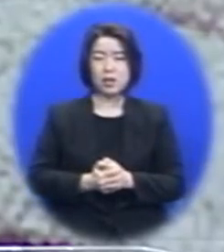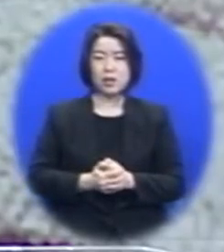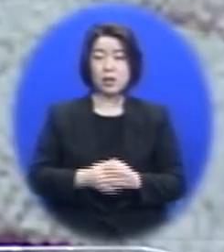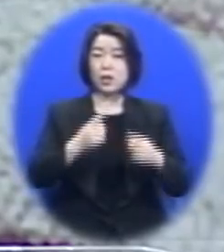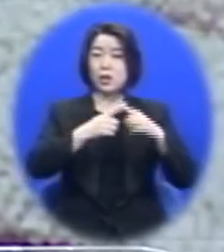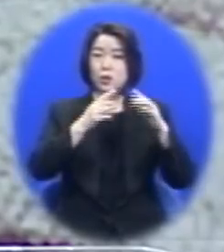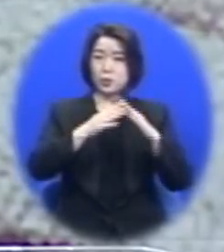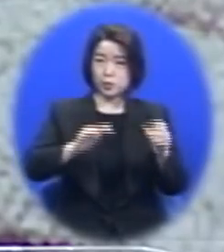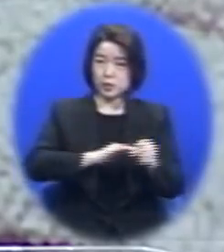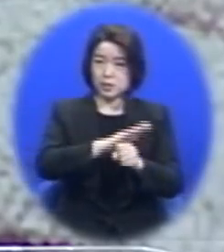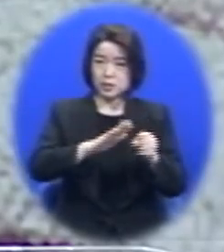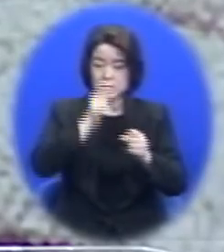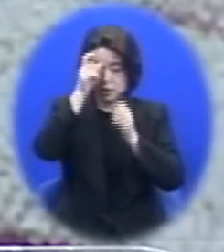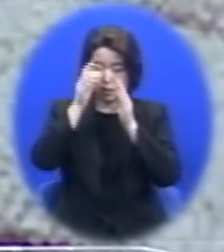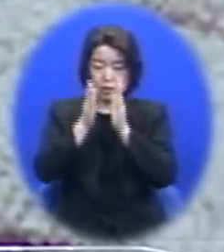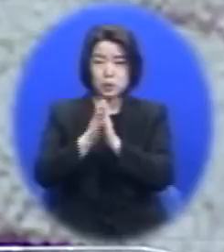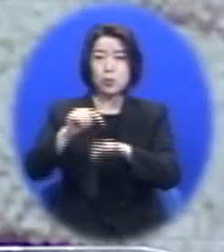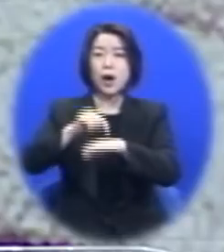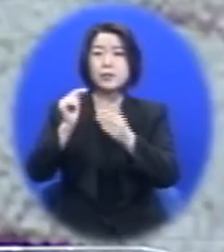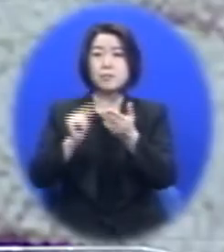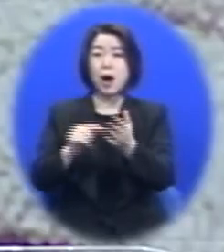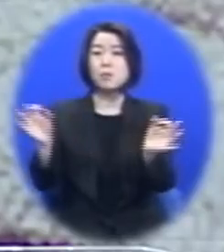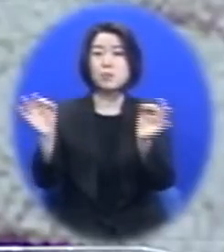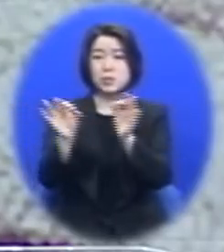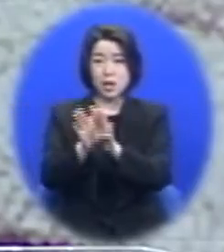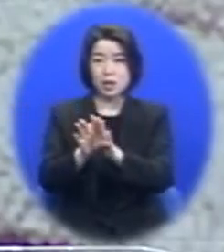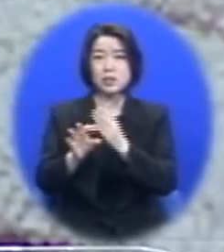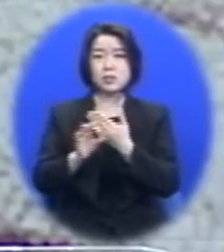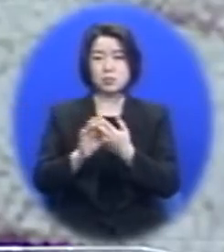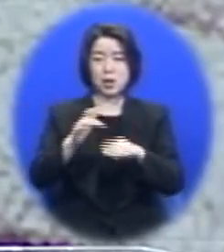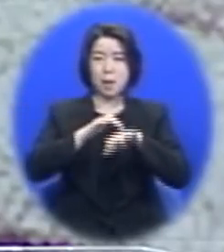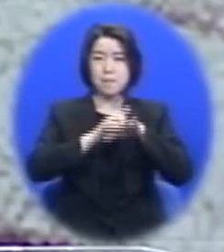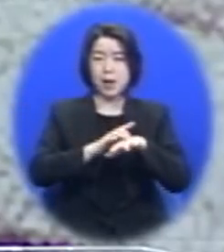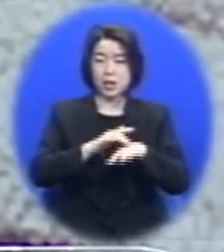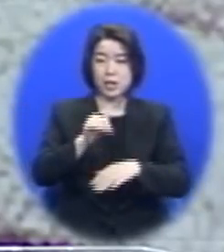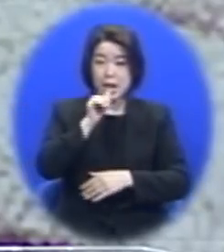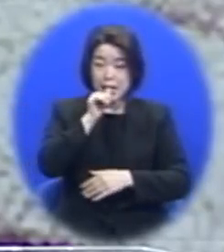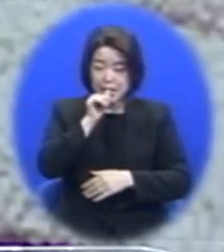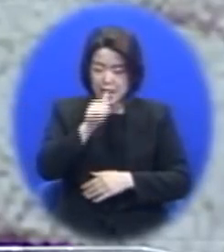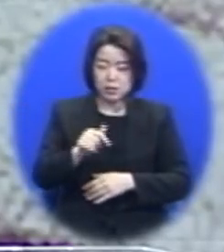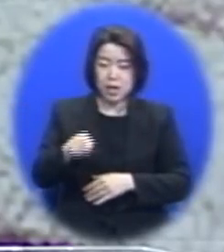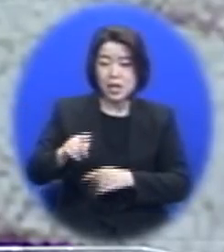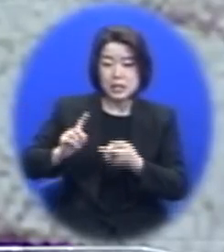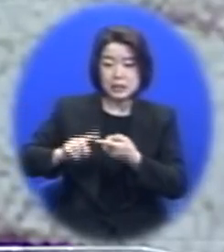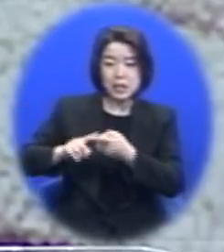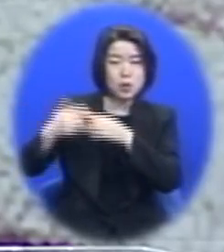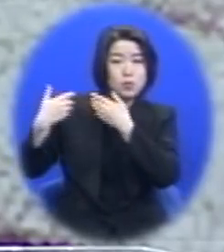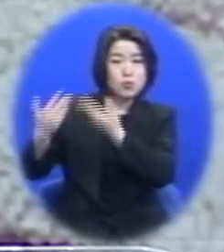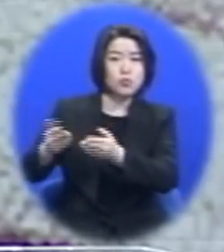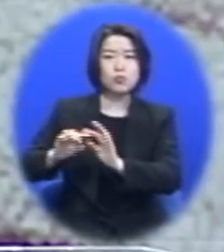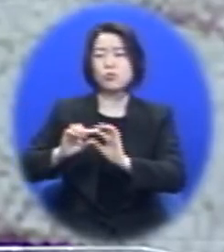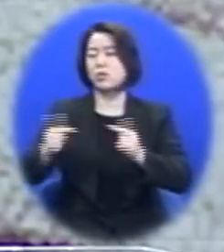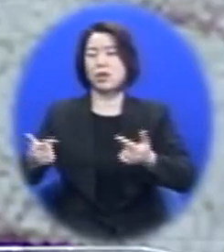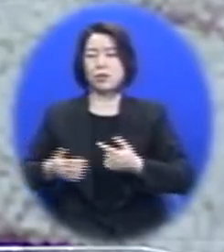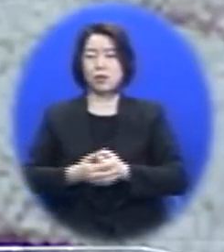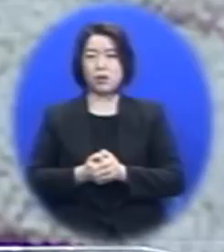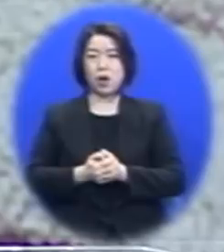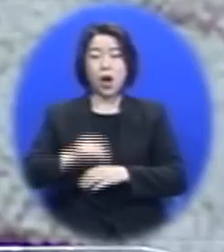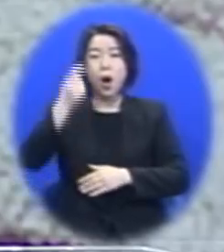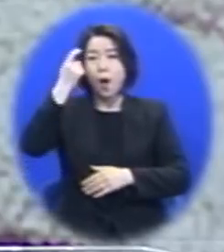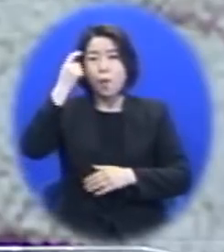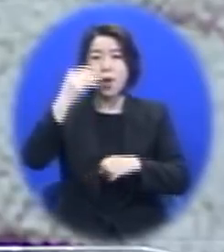교회를 사랑하고 기도하는 마음 잃어버리면 마귀는 절대로 그냥 내버려두지 않습니다 왜